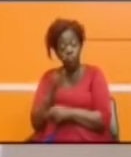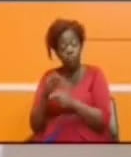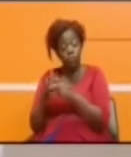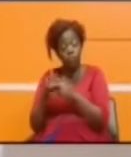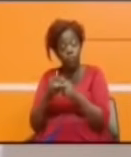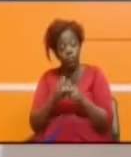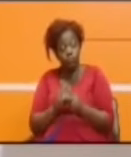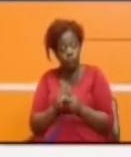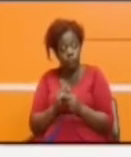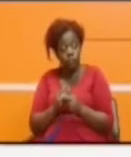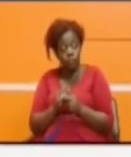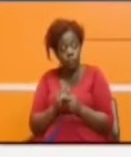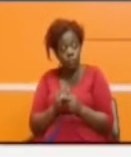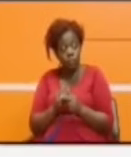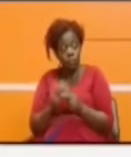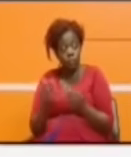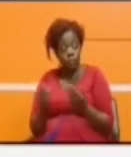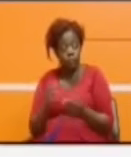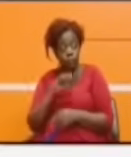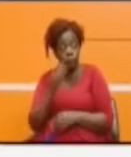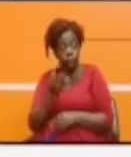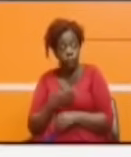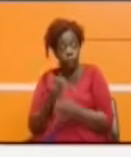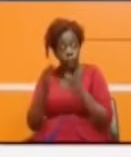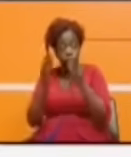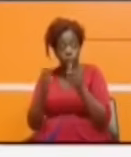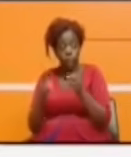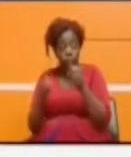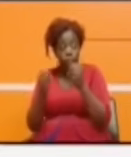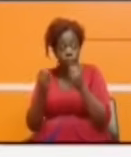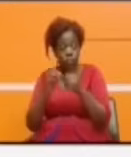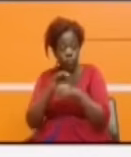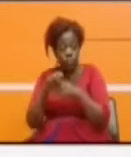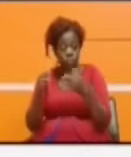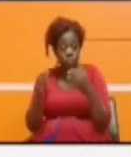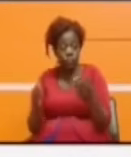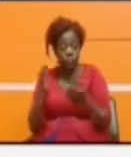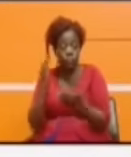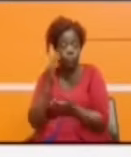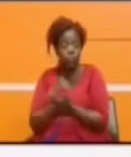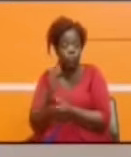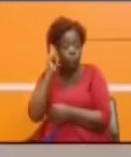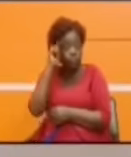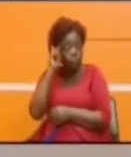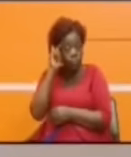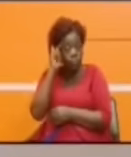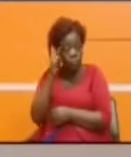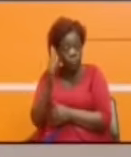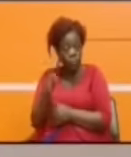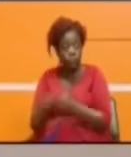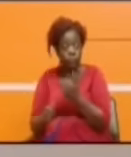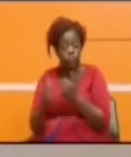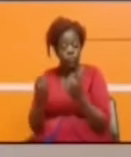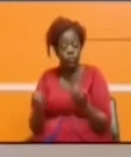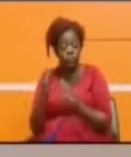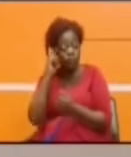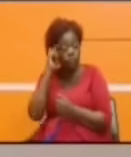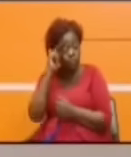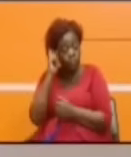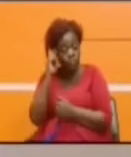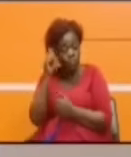beegendereze abakyala balina ebintu bye bakola ne bikujja mu ndowooza entuufu gye wali badde